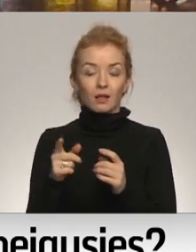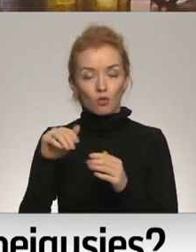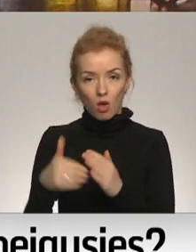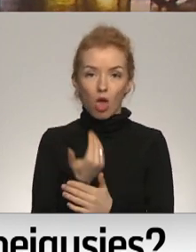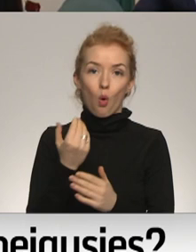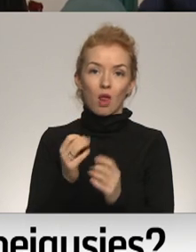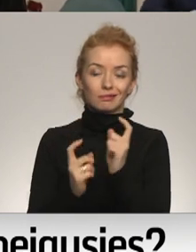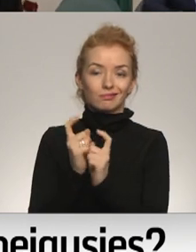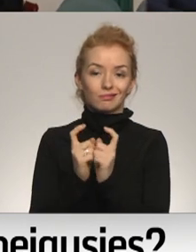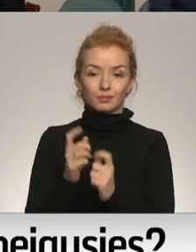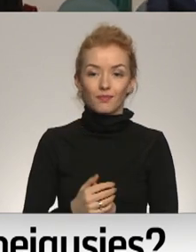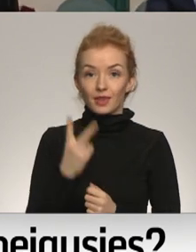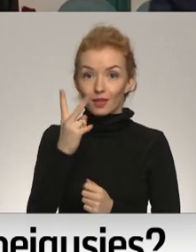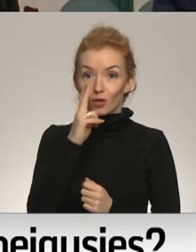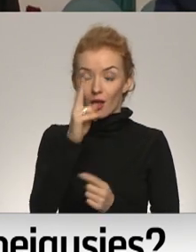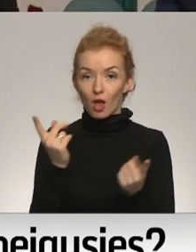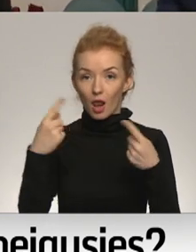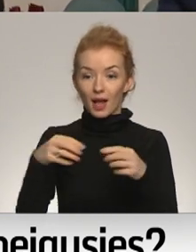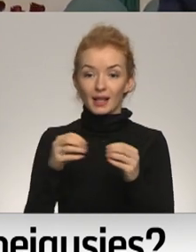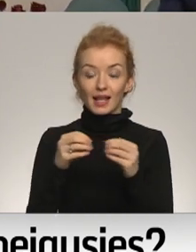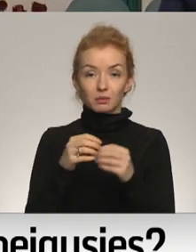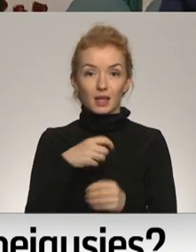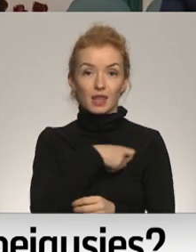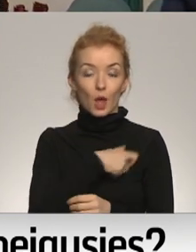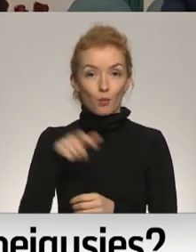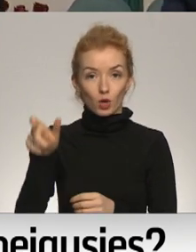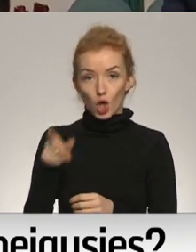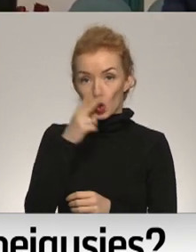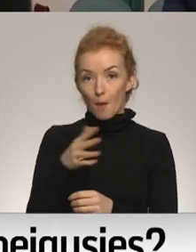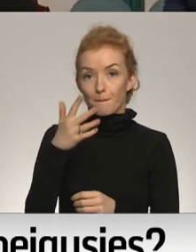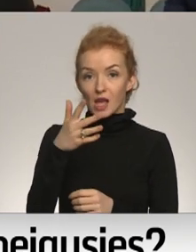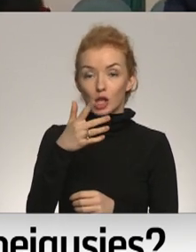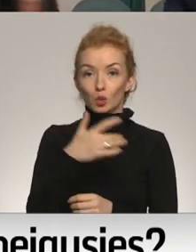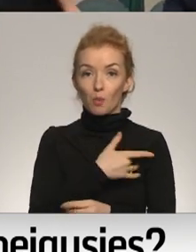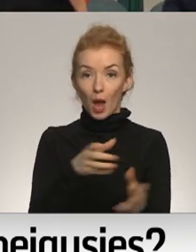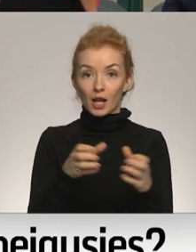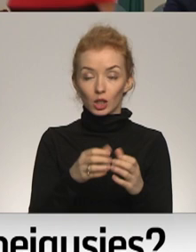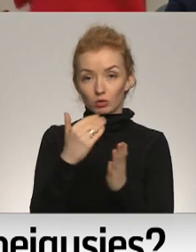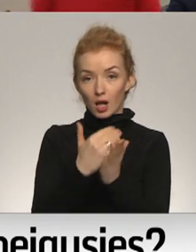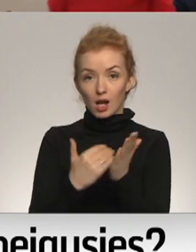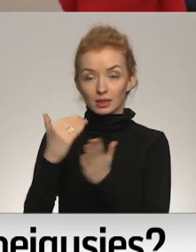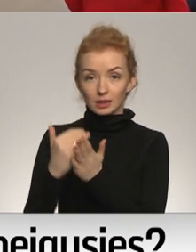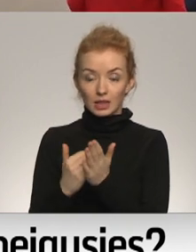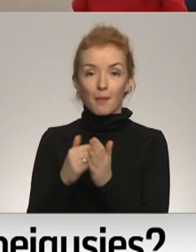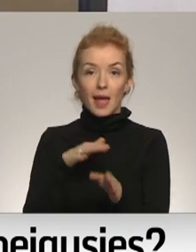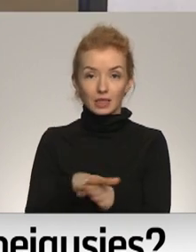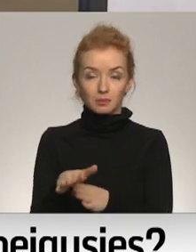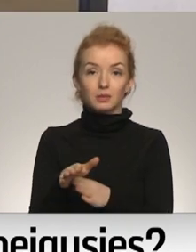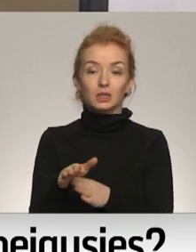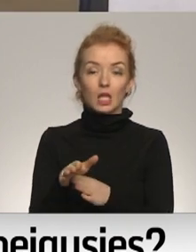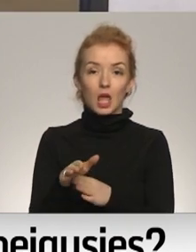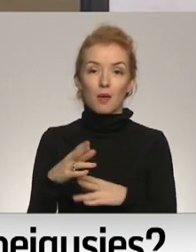jauna. Divu nedēļu laikā 10 deputātiem no 5 partiju sarakstiem izdevies aizpildīt tukšo Jelgavas novada